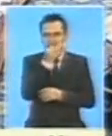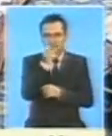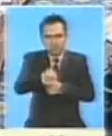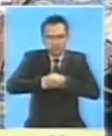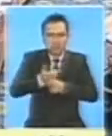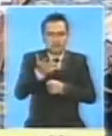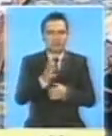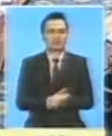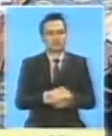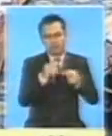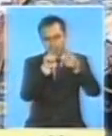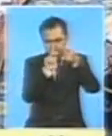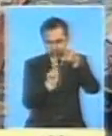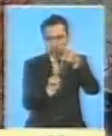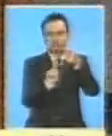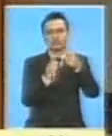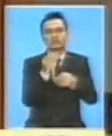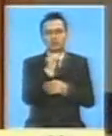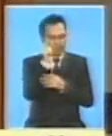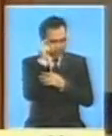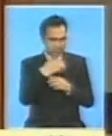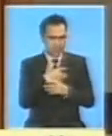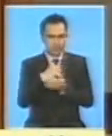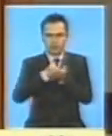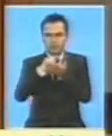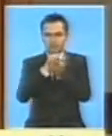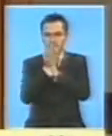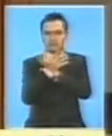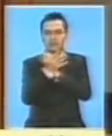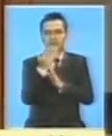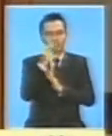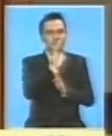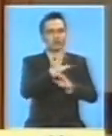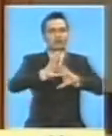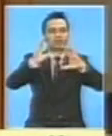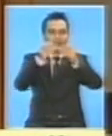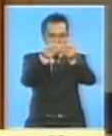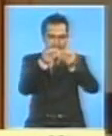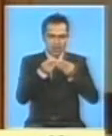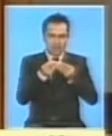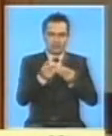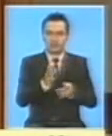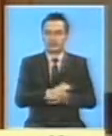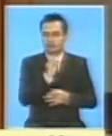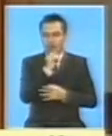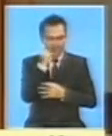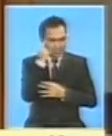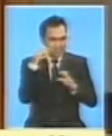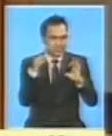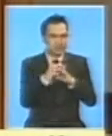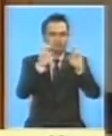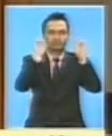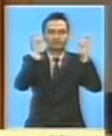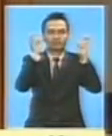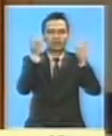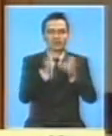เรื่องนี้มีสองสามเรื่องเรื่องนี้ก็คือเรื่องของการเปลี่ยนมือในสิ่งที่ราชการมอบให้ไปแล้วพอมีเรื่องของการอะไรมีเ